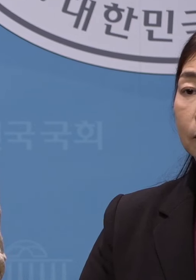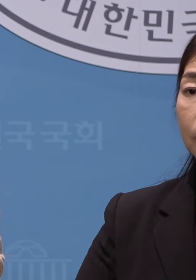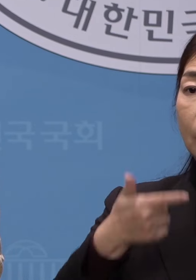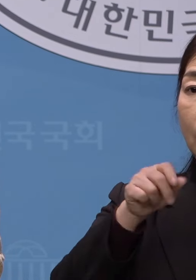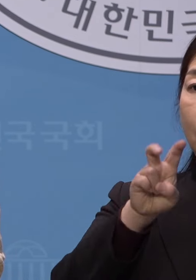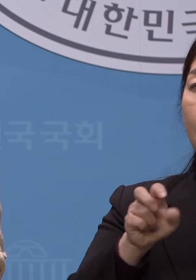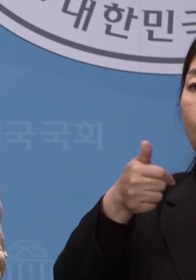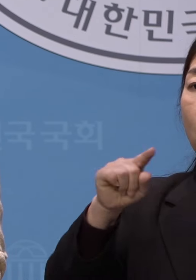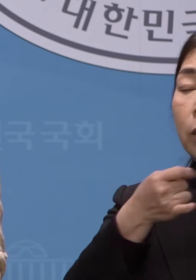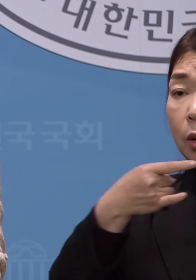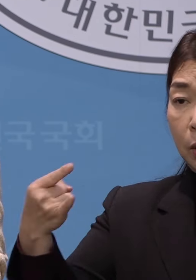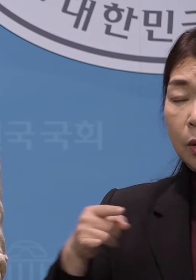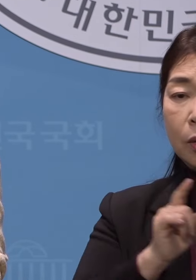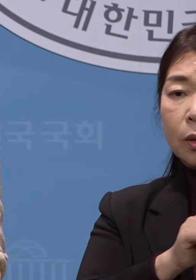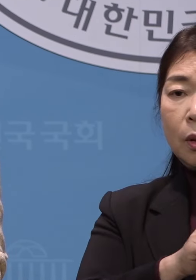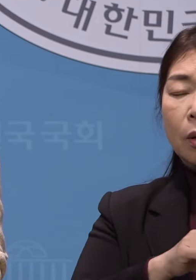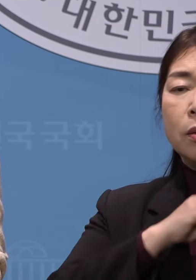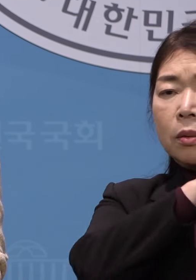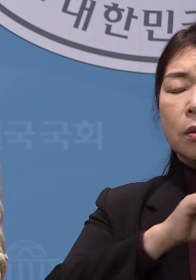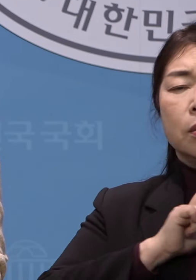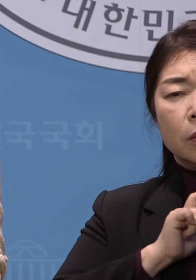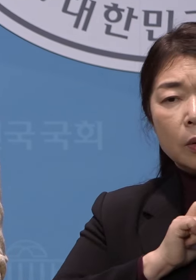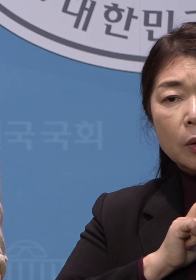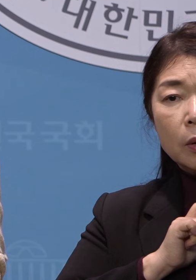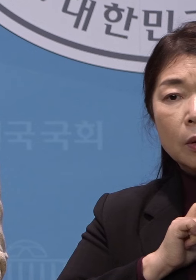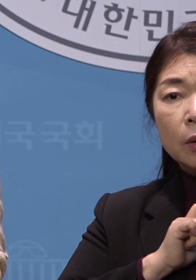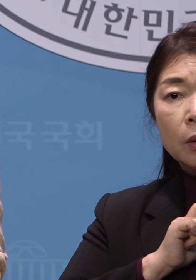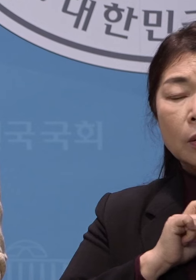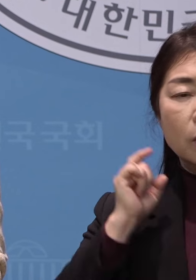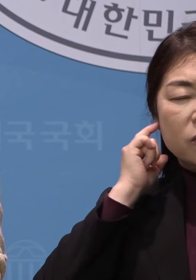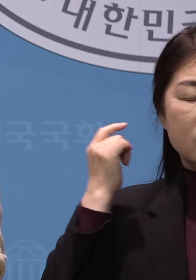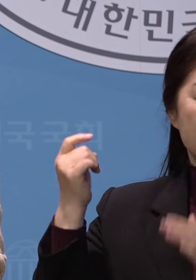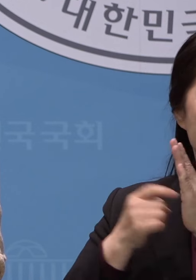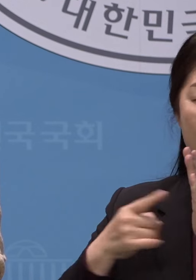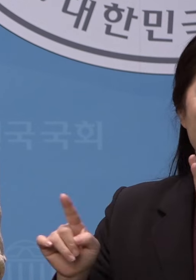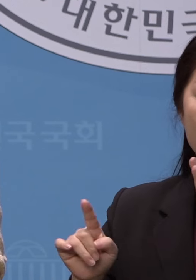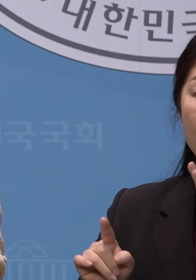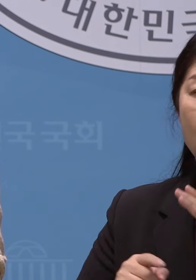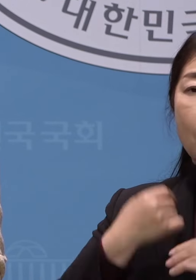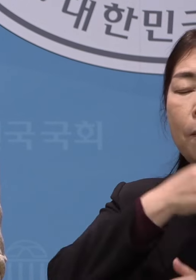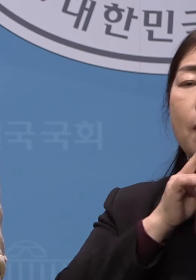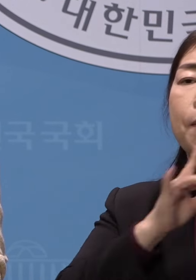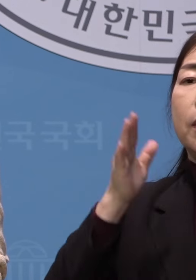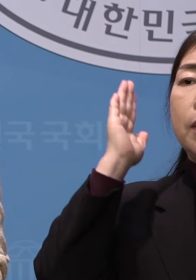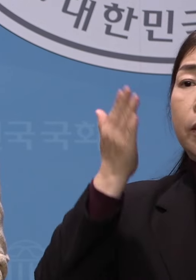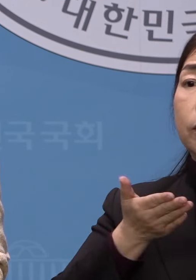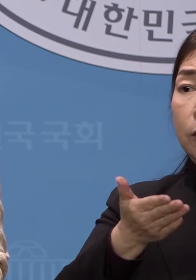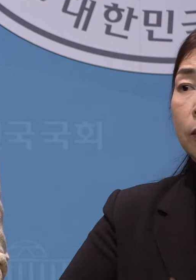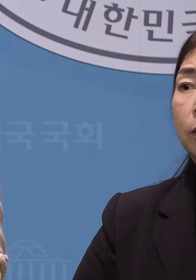김건희 여사 의혹에 귀 닫고 입만 열겠다는 대통령. 대국민 불통 사기쇼를